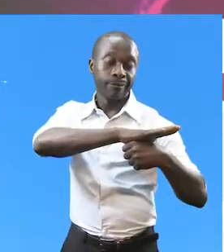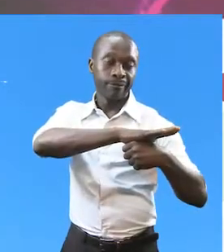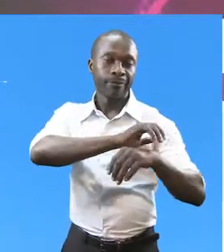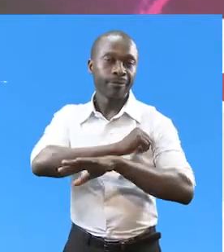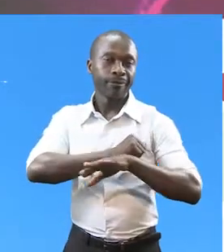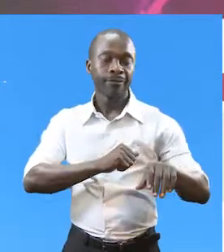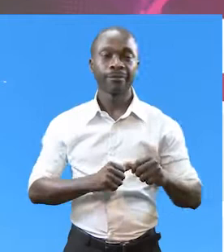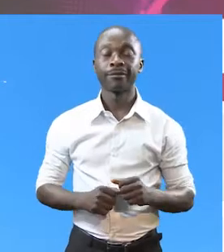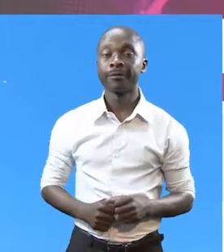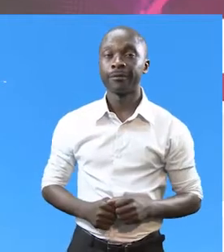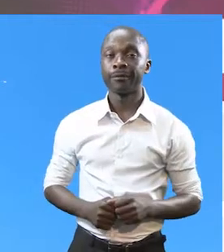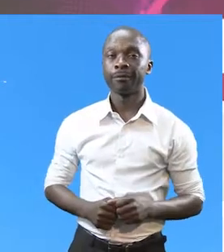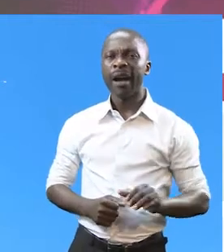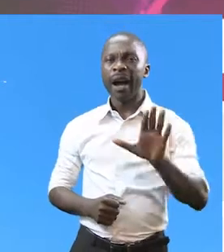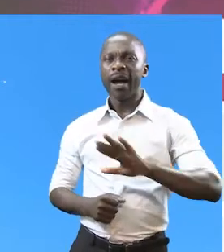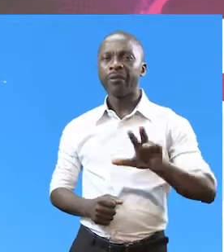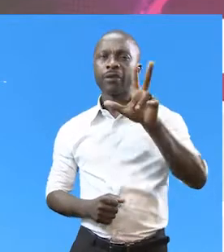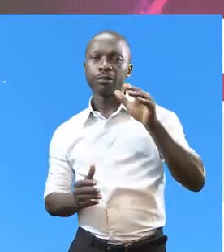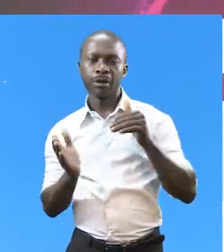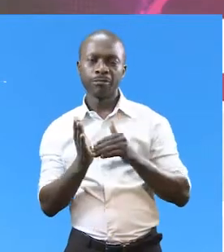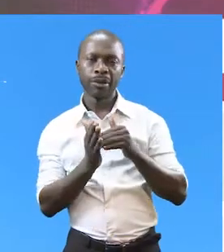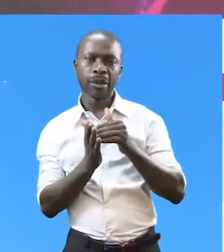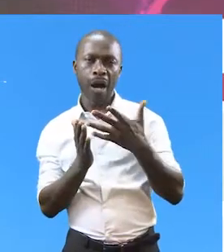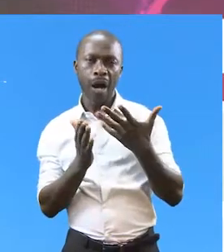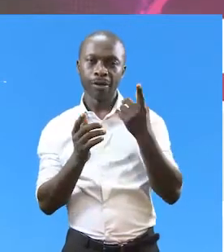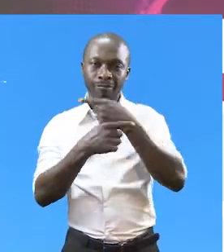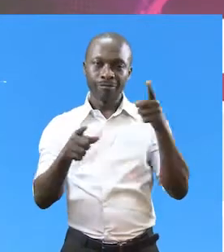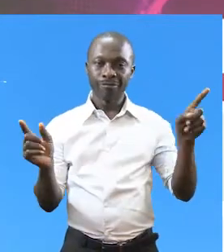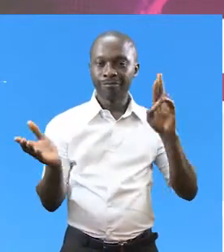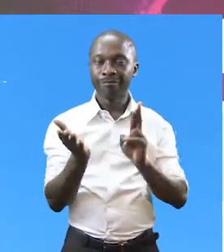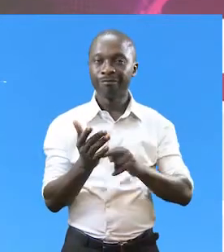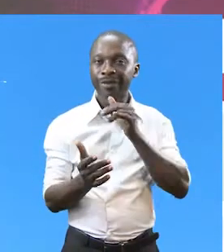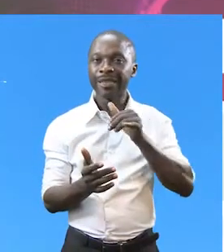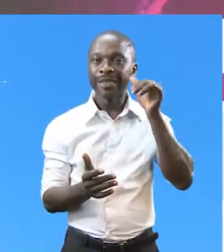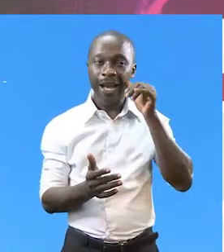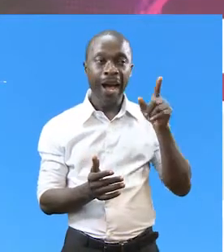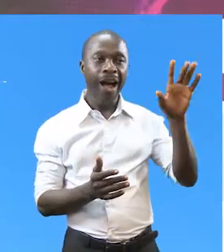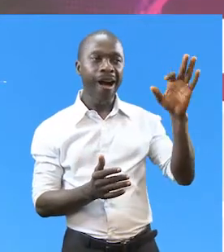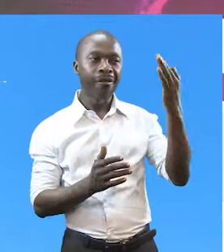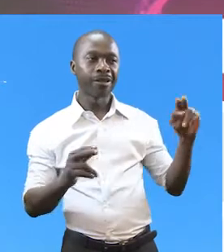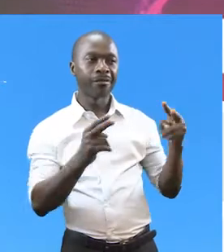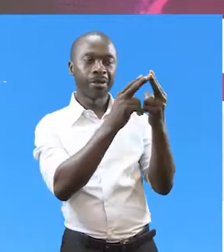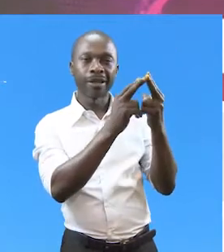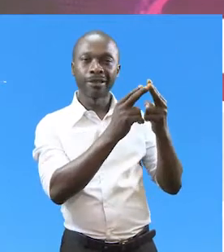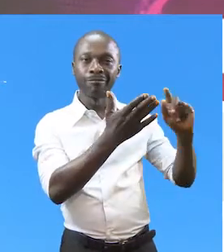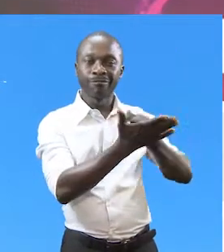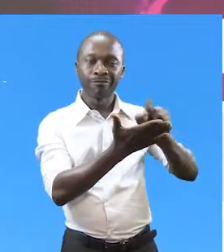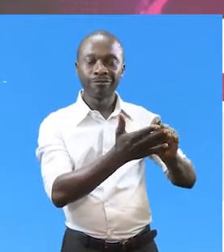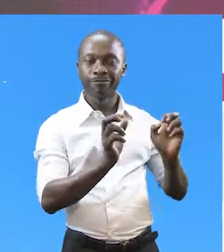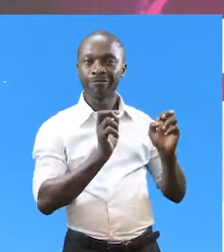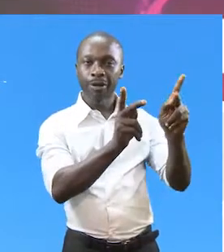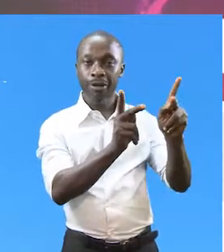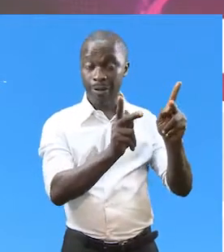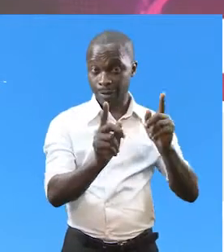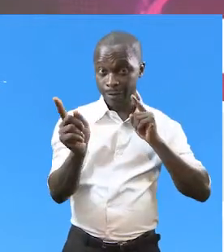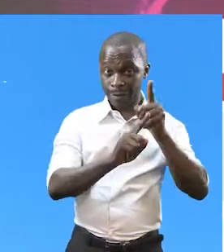sur le montant validé hier 17 novembre 2020 et à Paris pour le financement des 11 projets intégrateurs de la zone CEMAC. Une séance